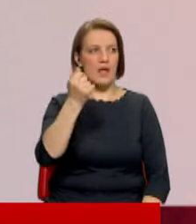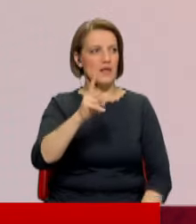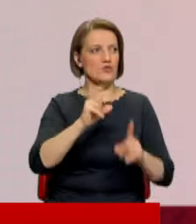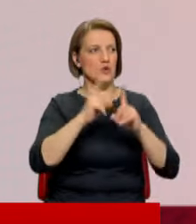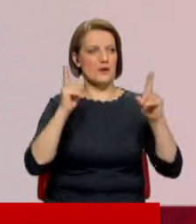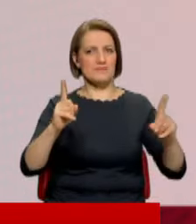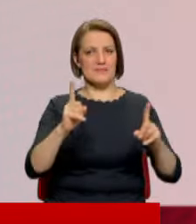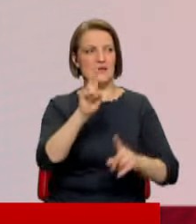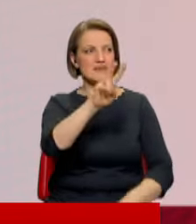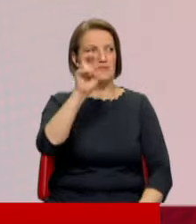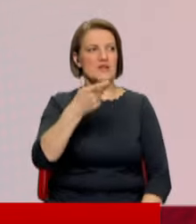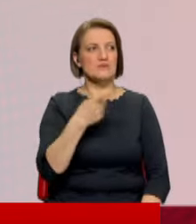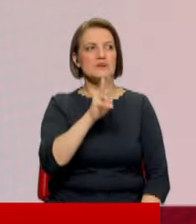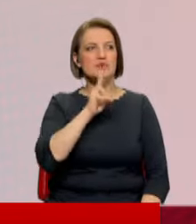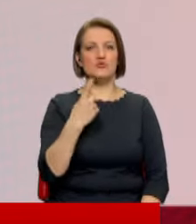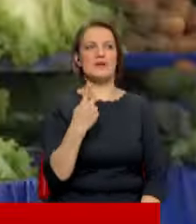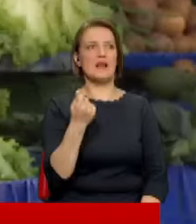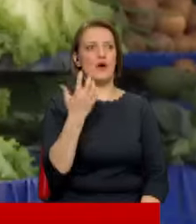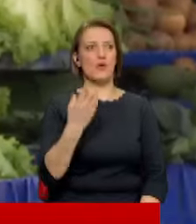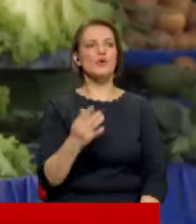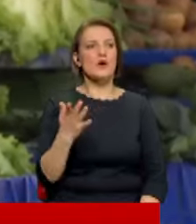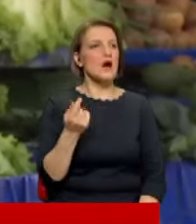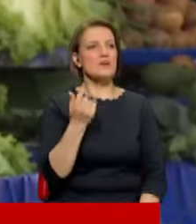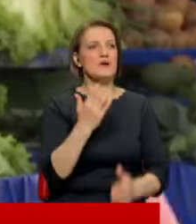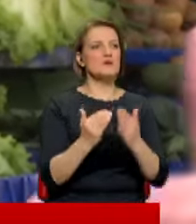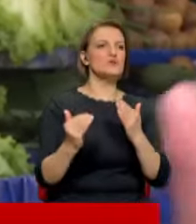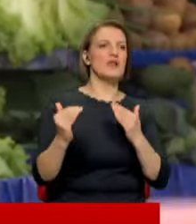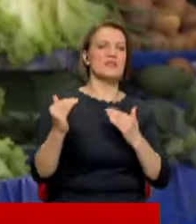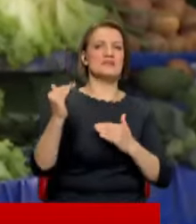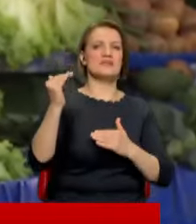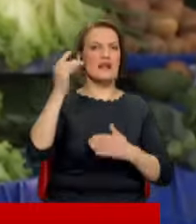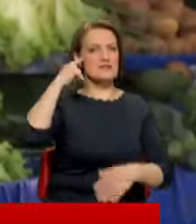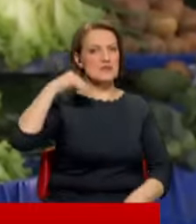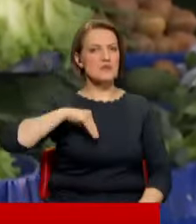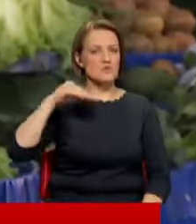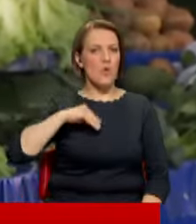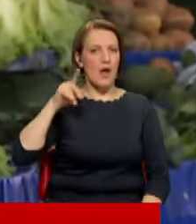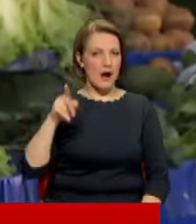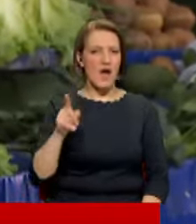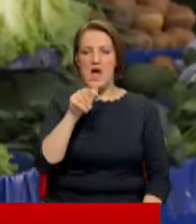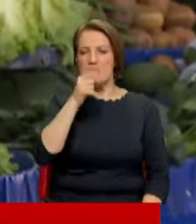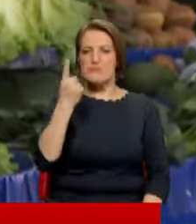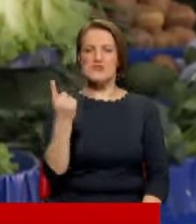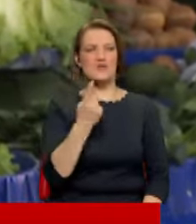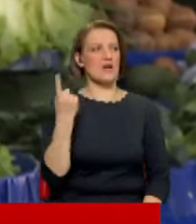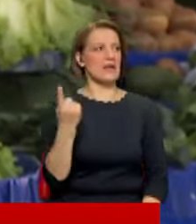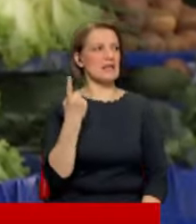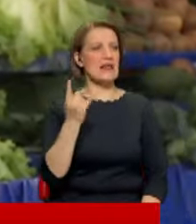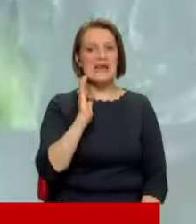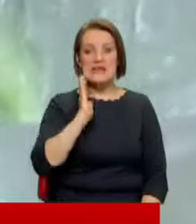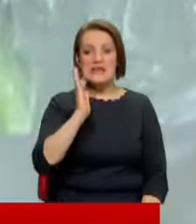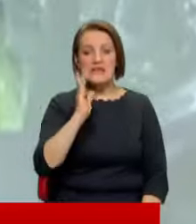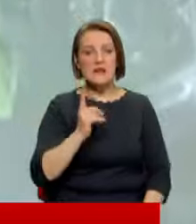artış İsa 28.21 oldu Ne kadar yükseltir lers yükselttiklerini zannetsinler hiçbir şekilde gideni